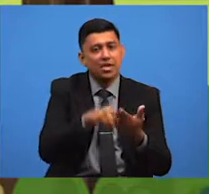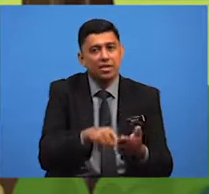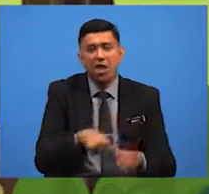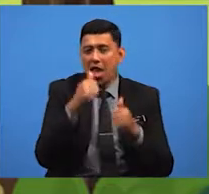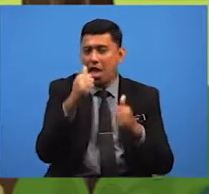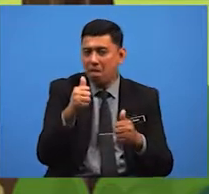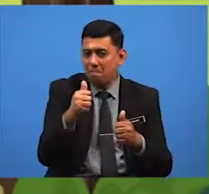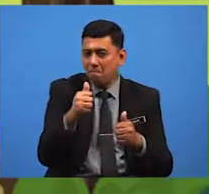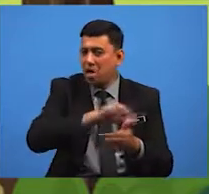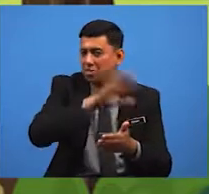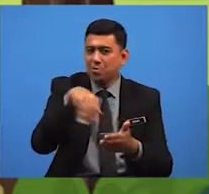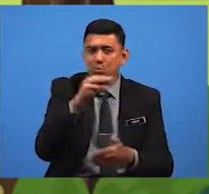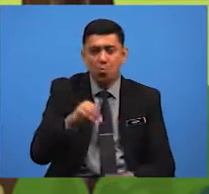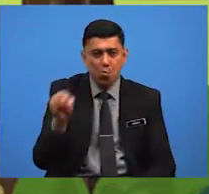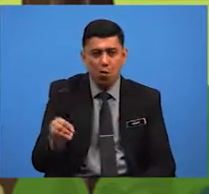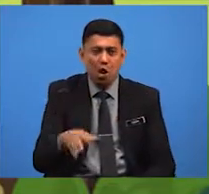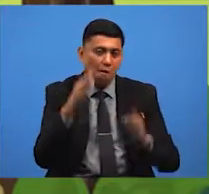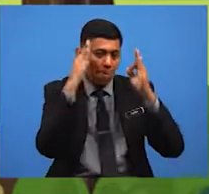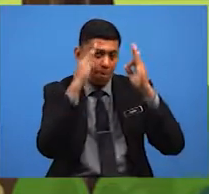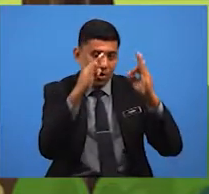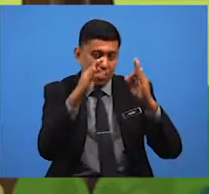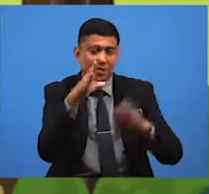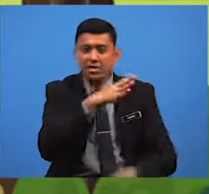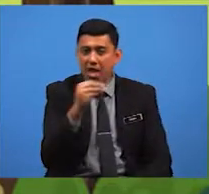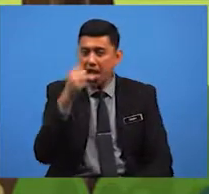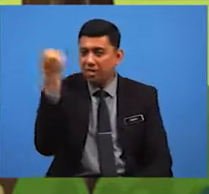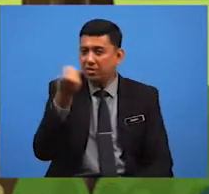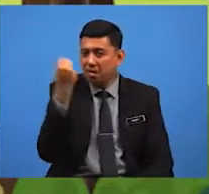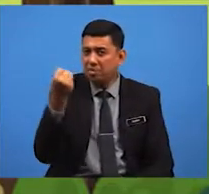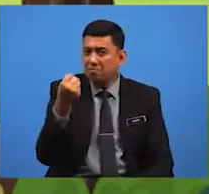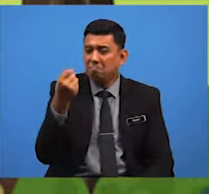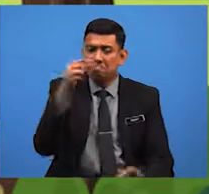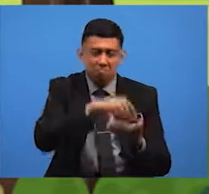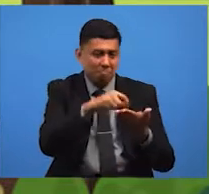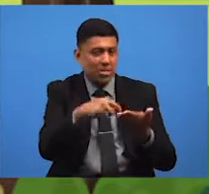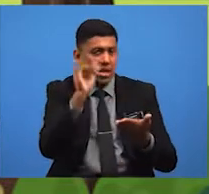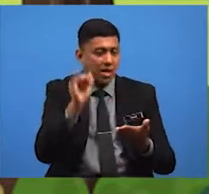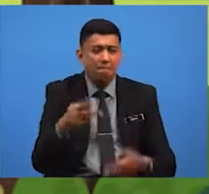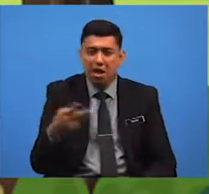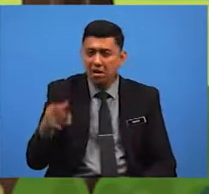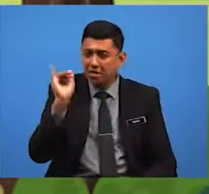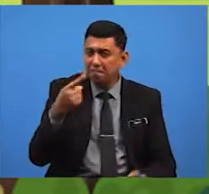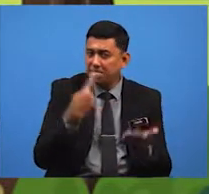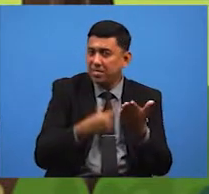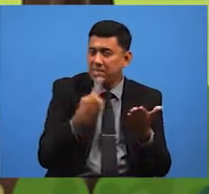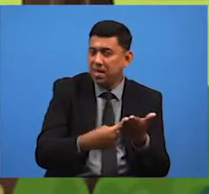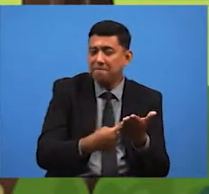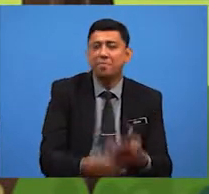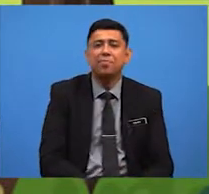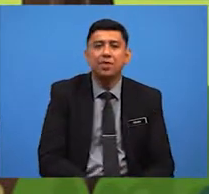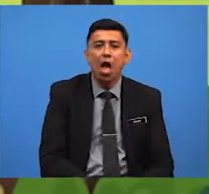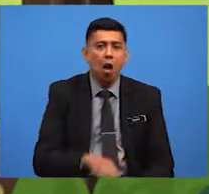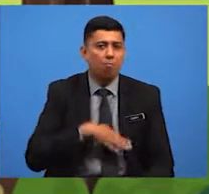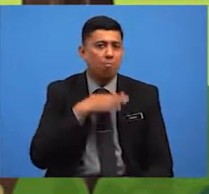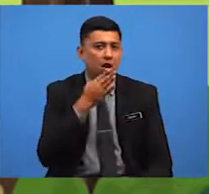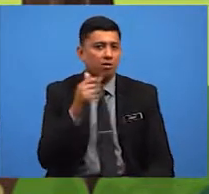Hebat murid-murid cikgu. Begitu fokus dan sentiasa mencatat perkara yang dibincangkan. Cikgu bangga dengan